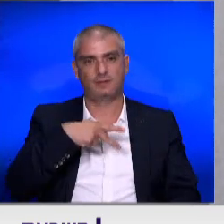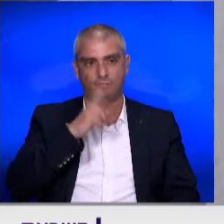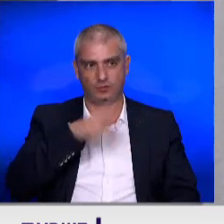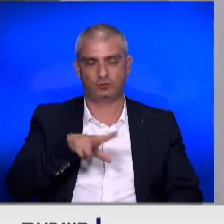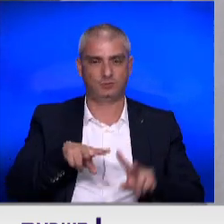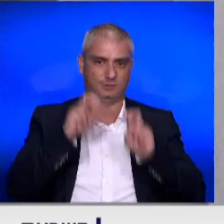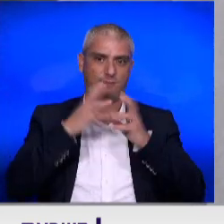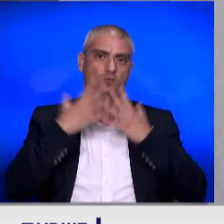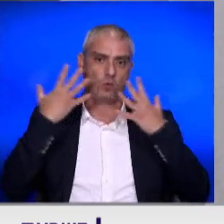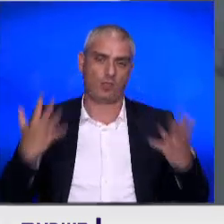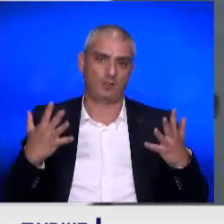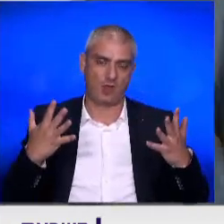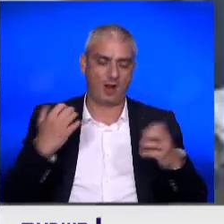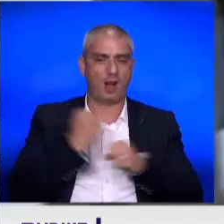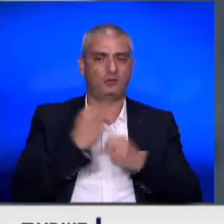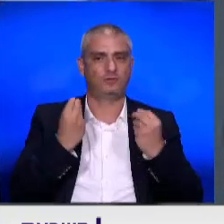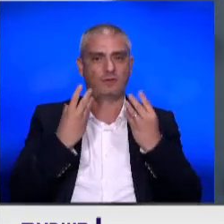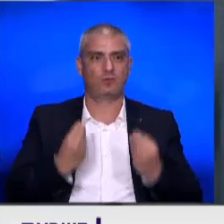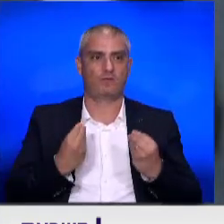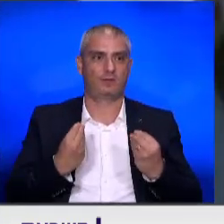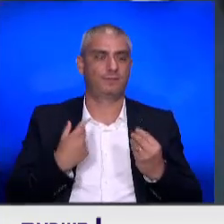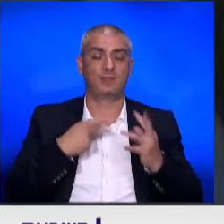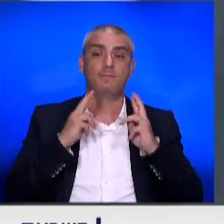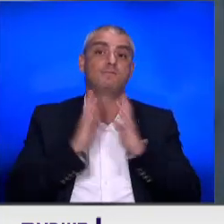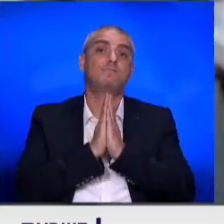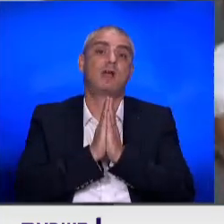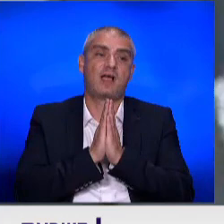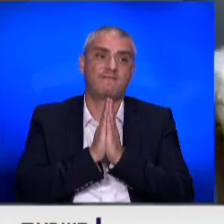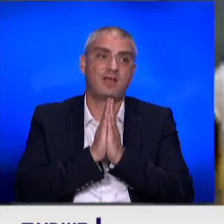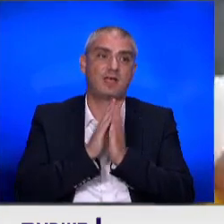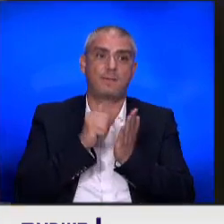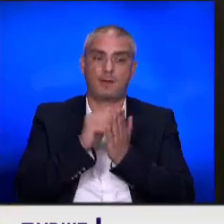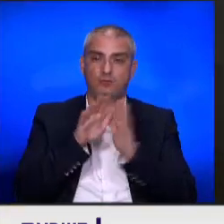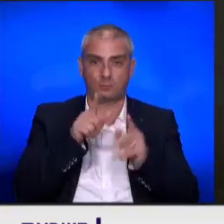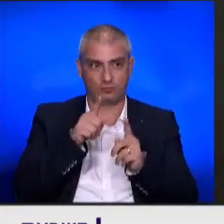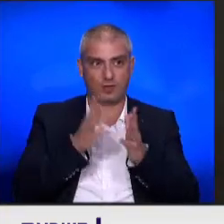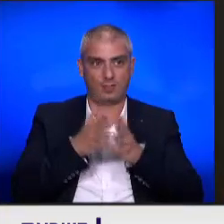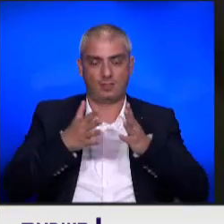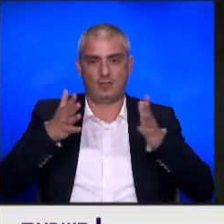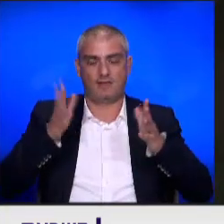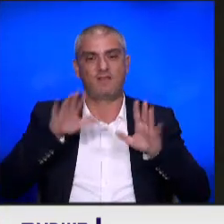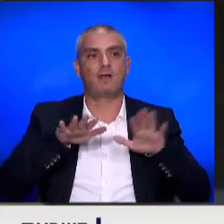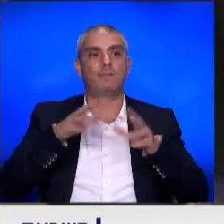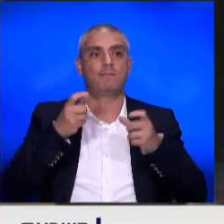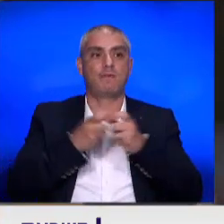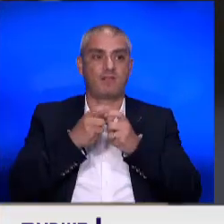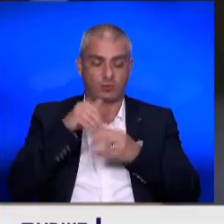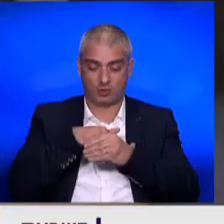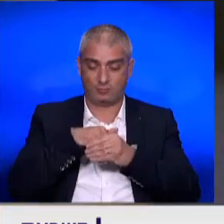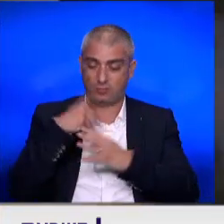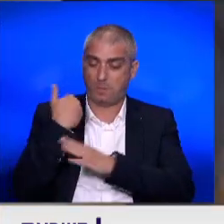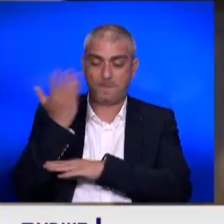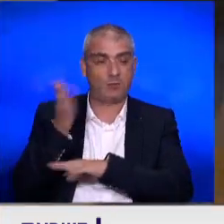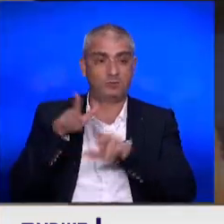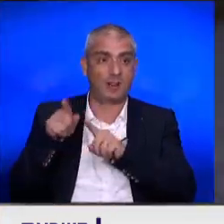הזדמנות גדולה לעשות דברים טובים. אני גם מאוד מקווה שבהמשך הממשלה הזאת תתרחב, וגם מפלגות שנמצאות כרגע מחוץ